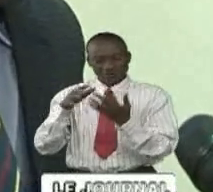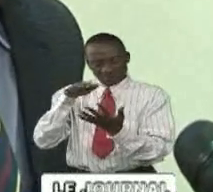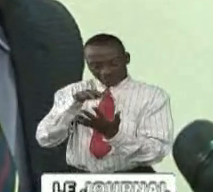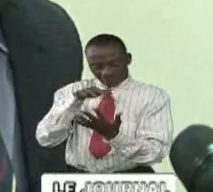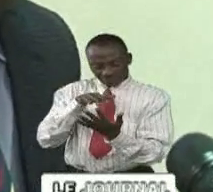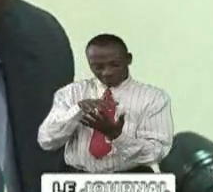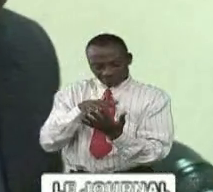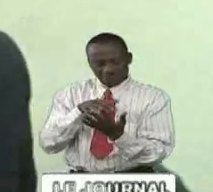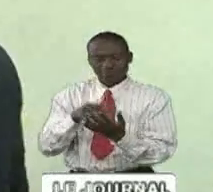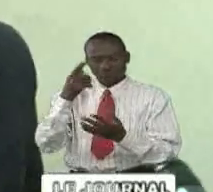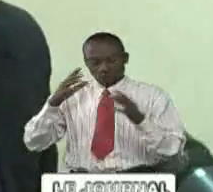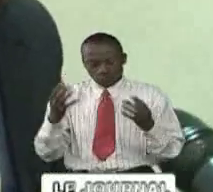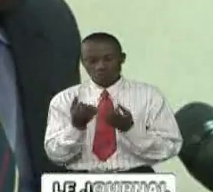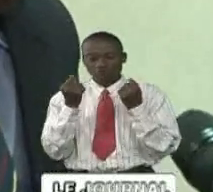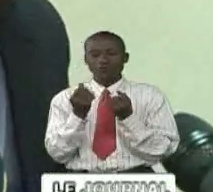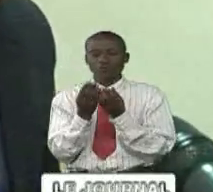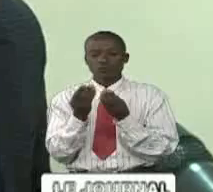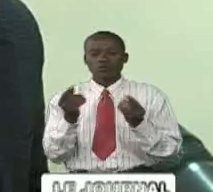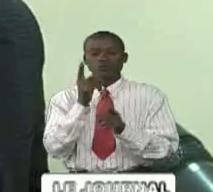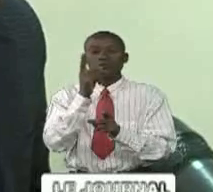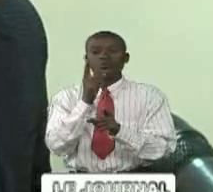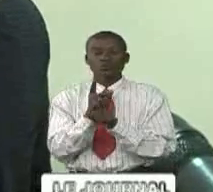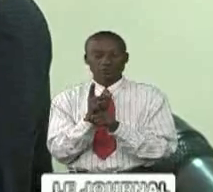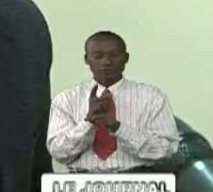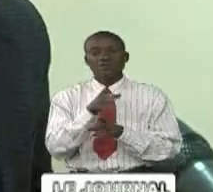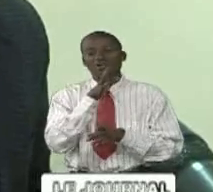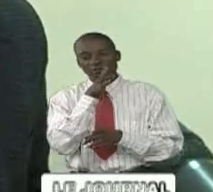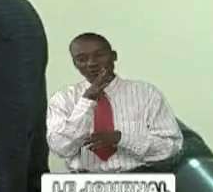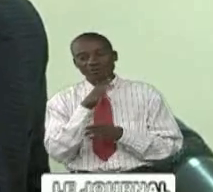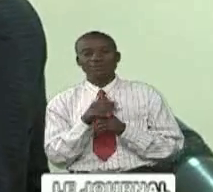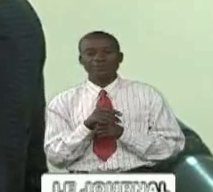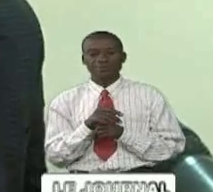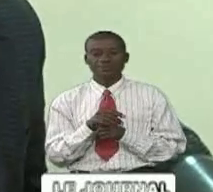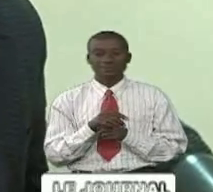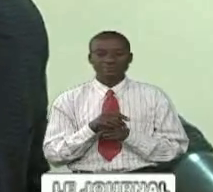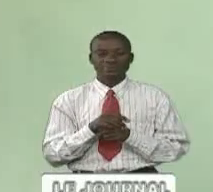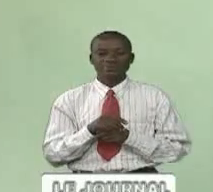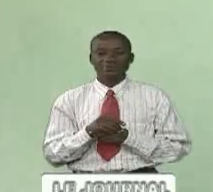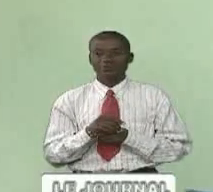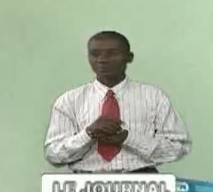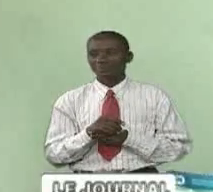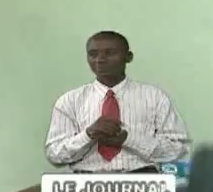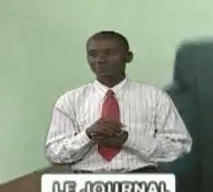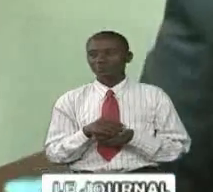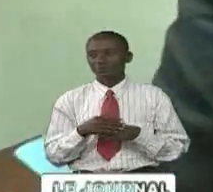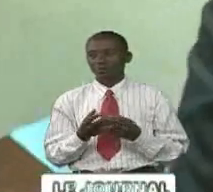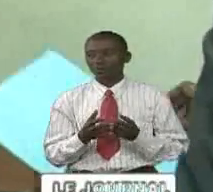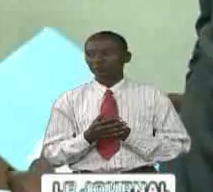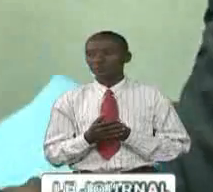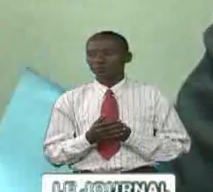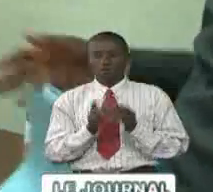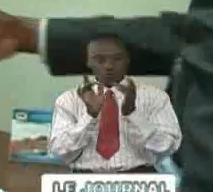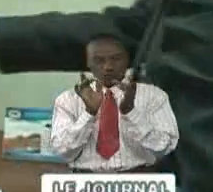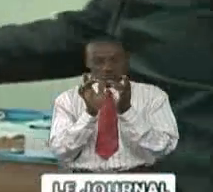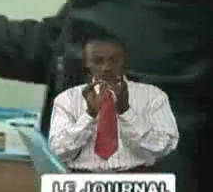solutions justes et durables puissent être trouvées à toutes ces doléances. Au sortir de ces